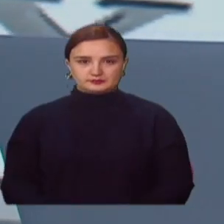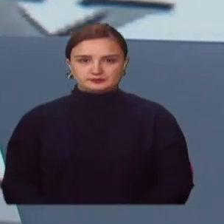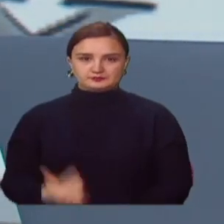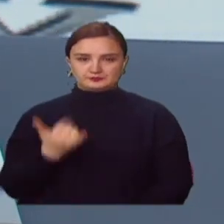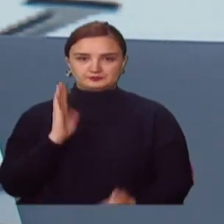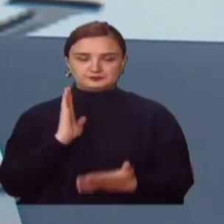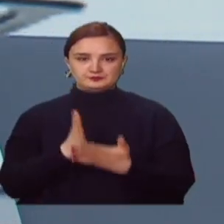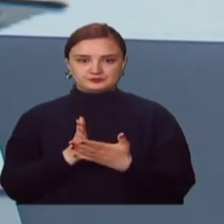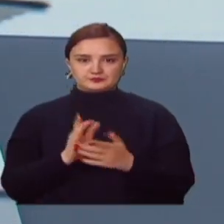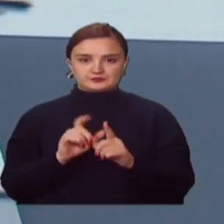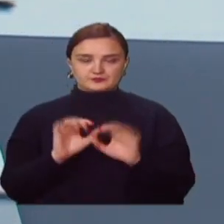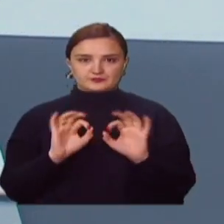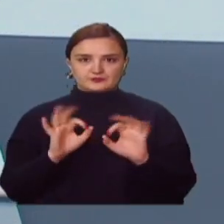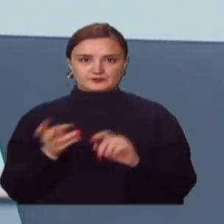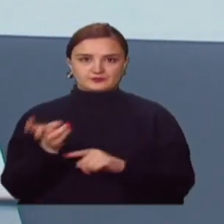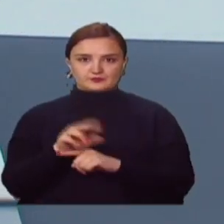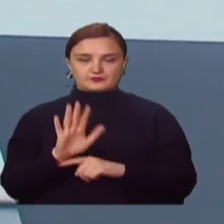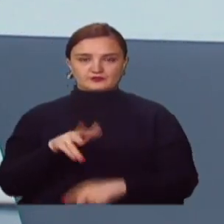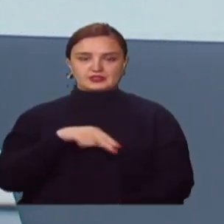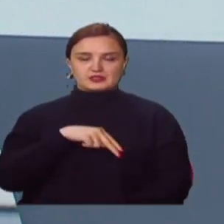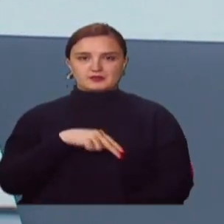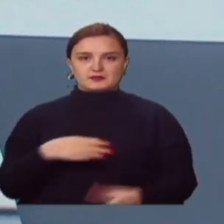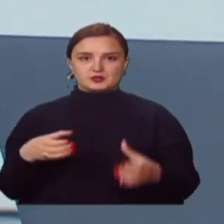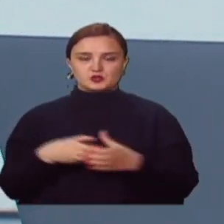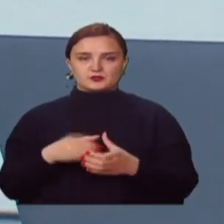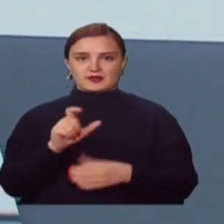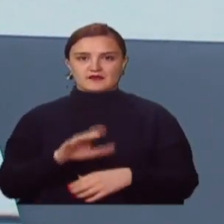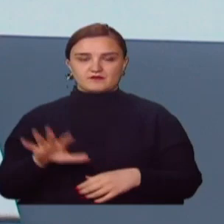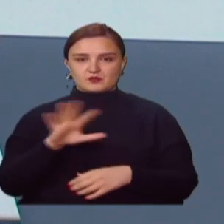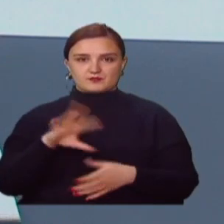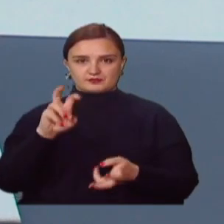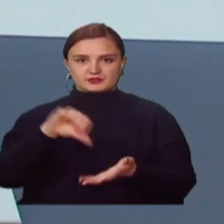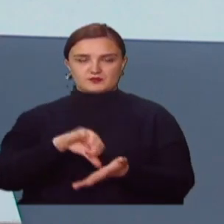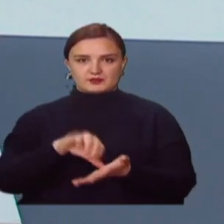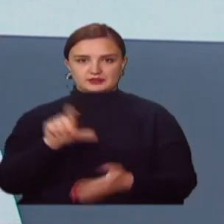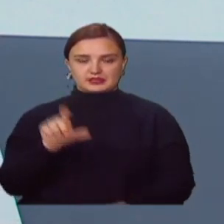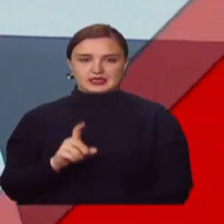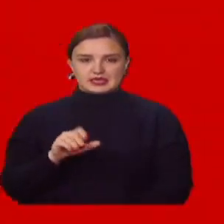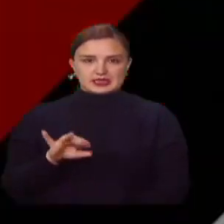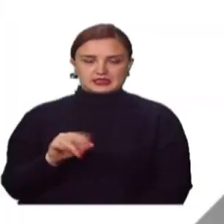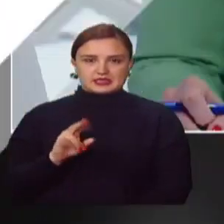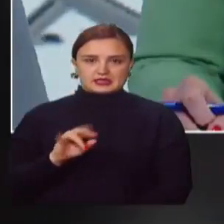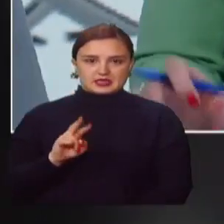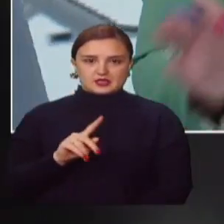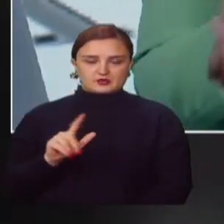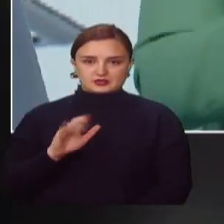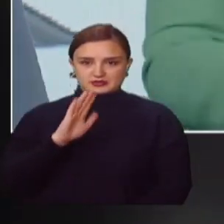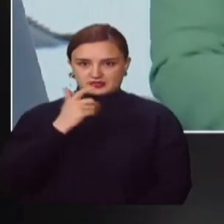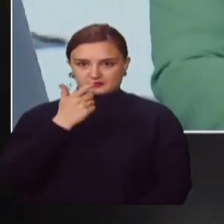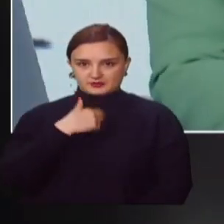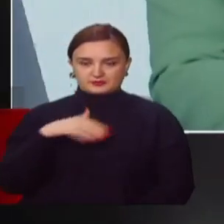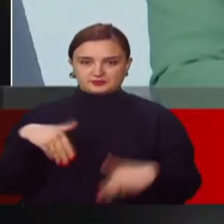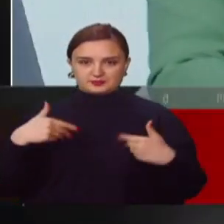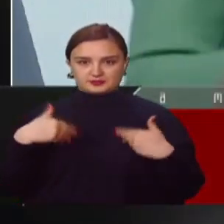Da, ახლა პირდაპირ ეთერში სასაუბრო ჩემოგვირთება საპარლამენტო ჯგუფის ევროოპტიმისტების წარმომადგენელი ხატია დეკანოიძე. ქალბატონო ხატია,